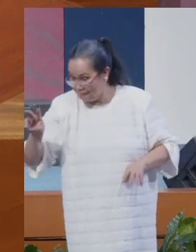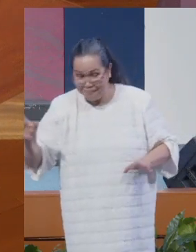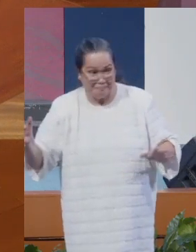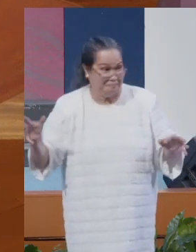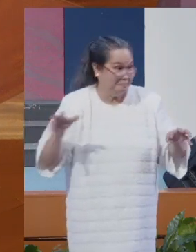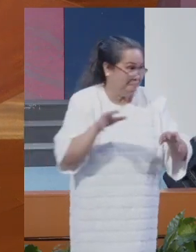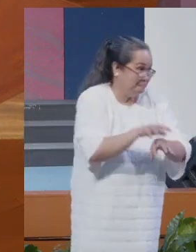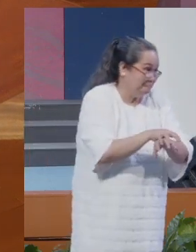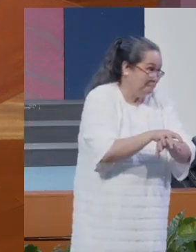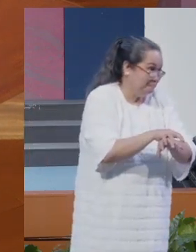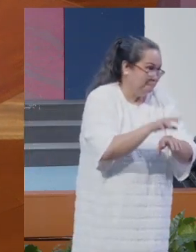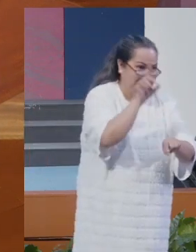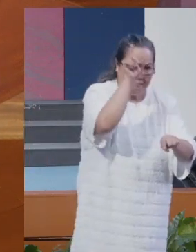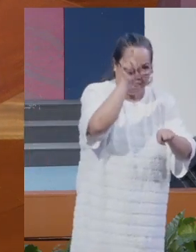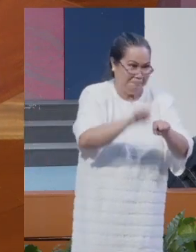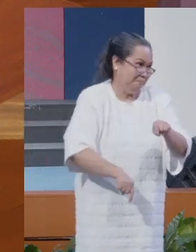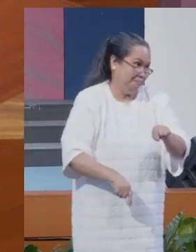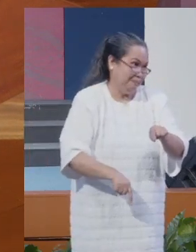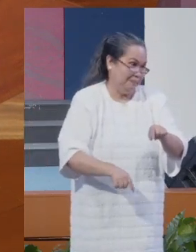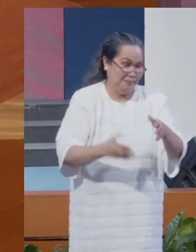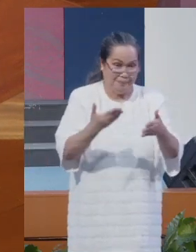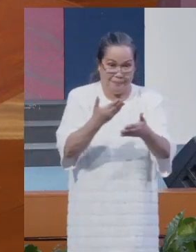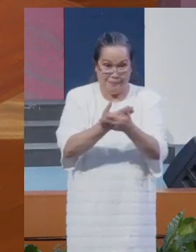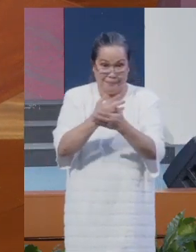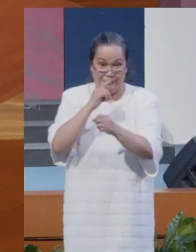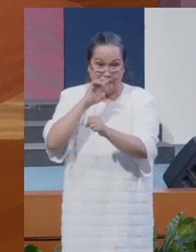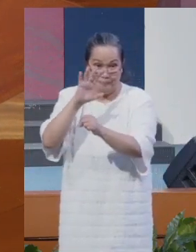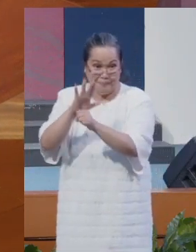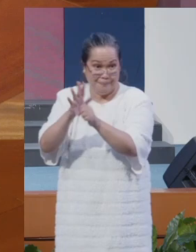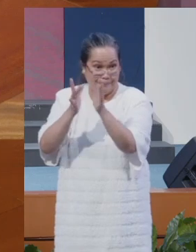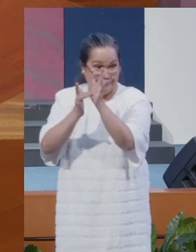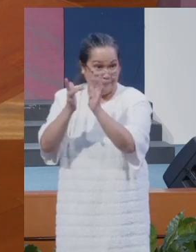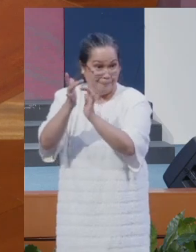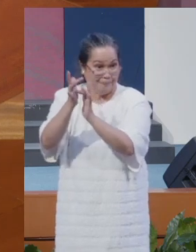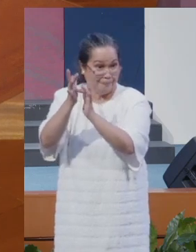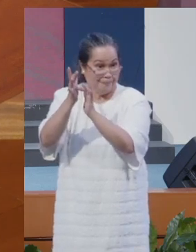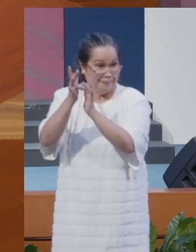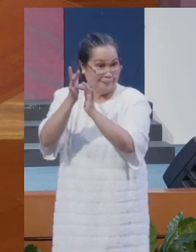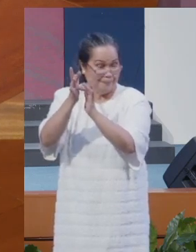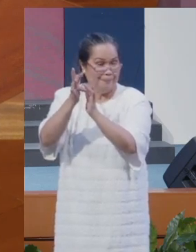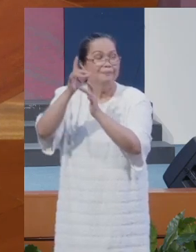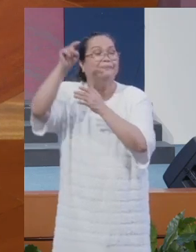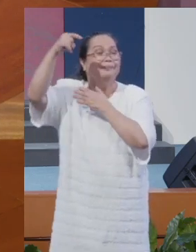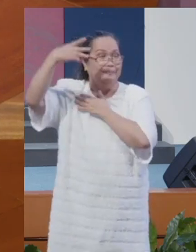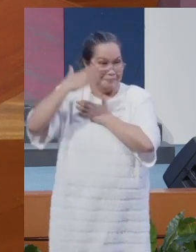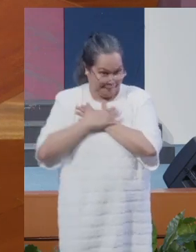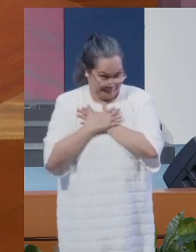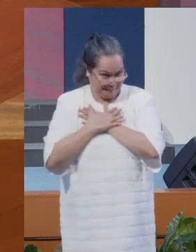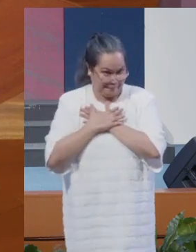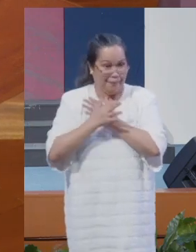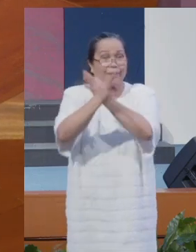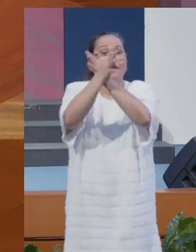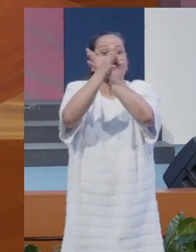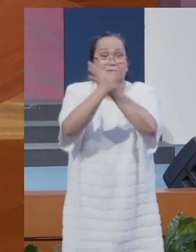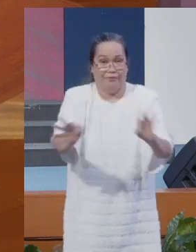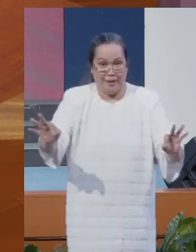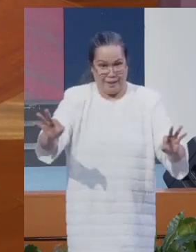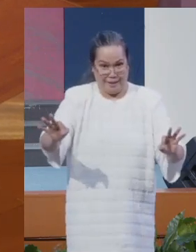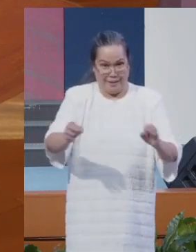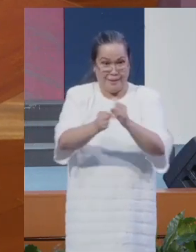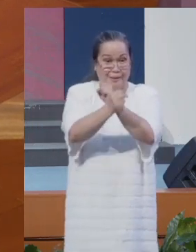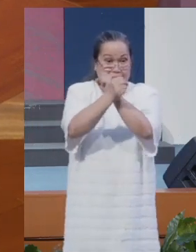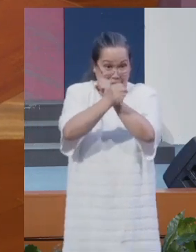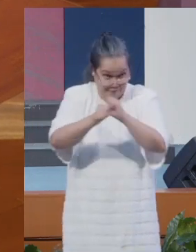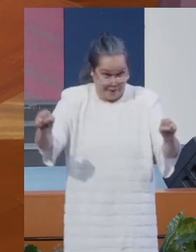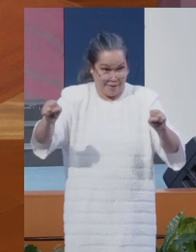na nilaunch ng ating Panginoon is a covenant of grace. Covenant siya ng salvation